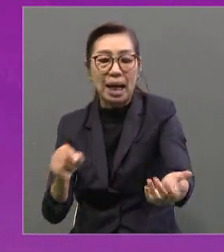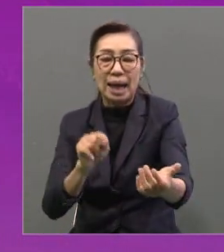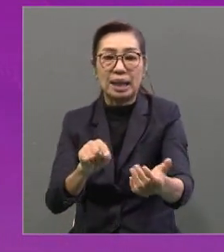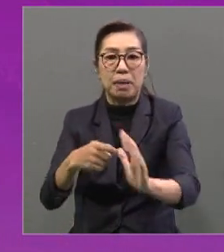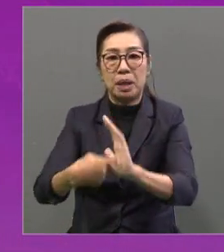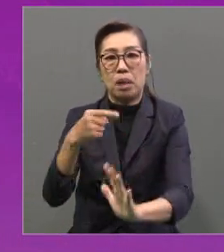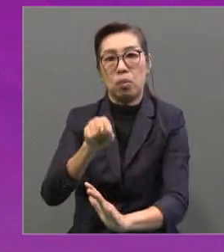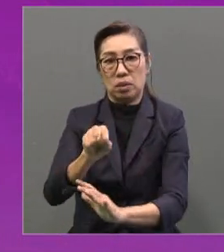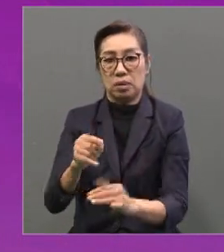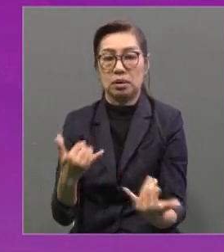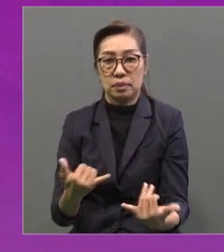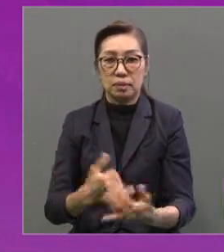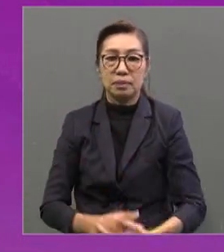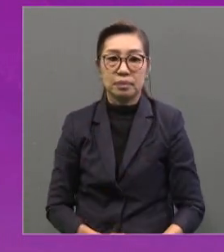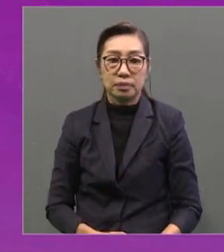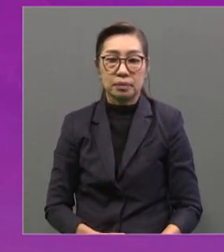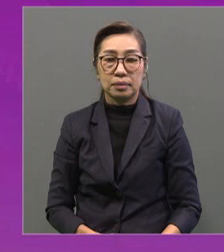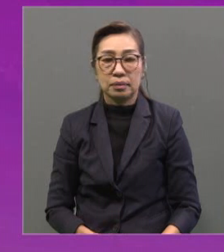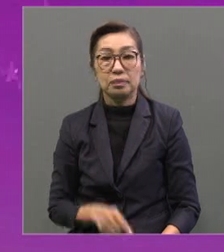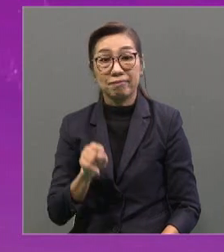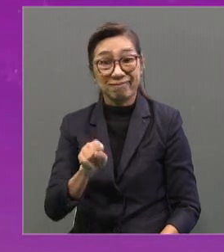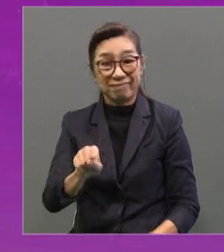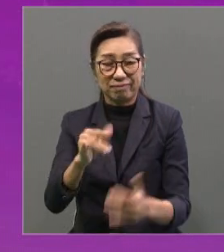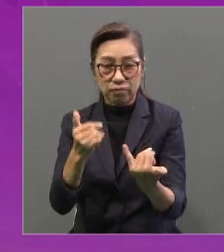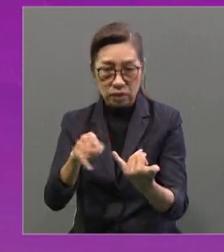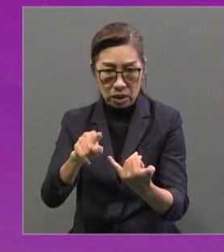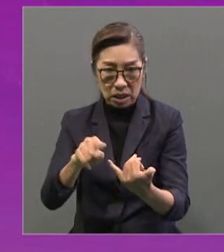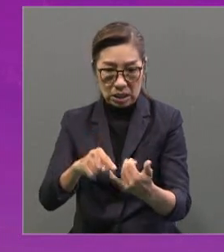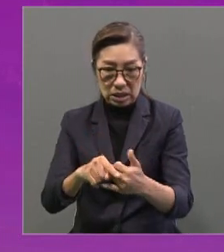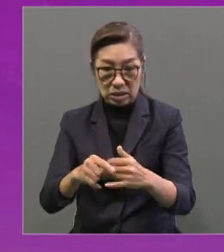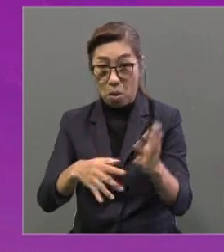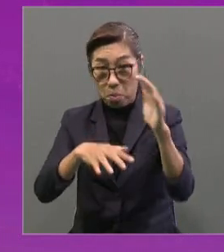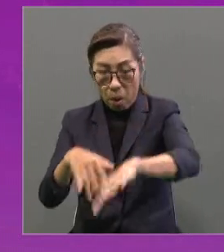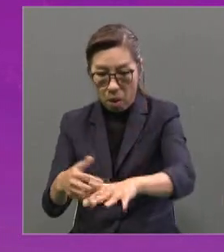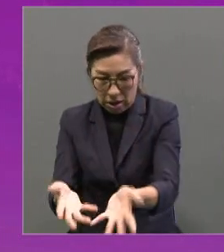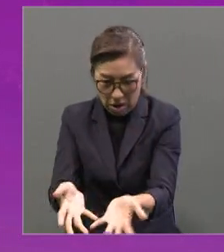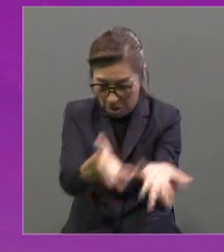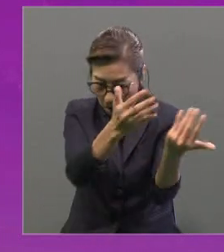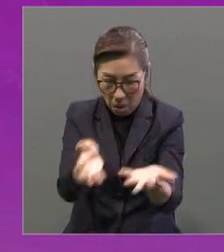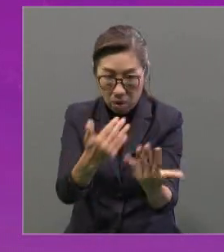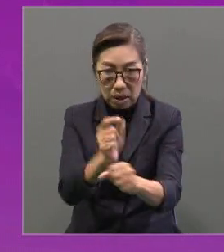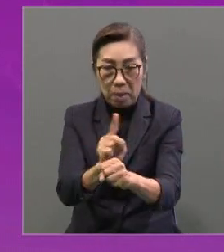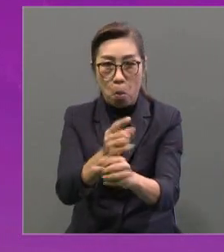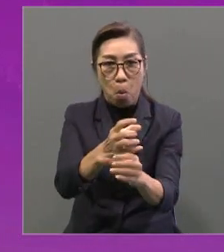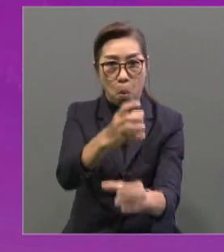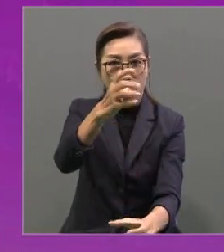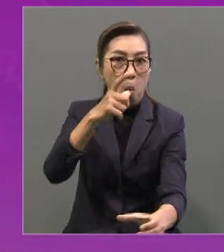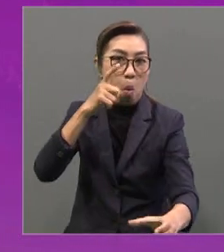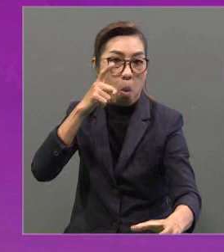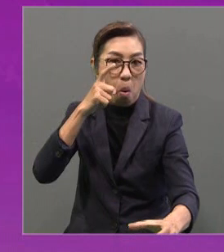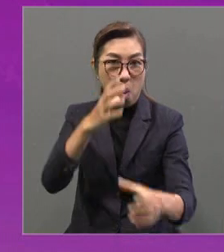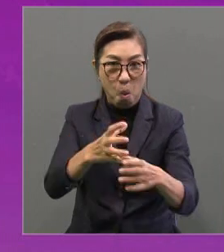ะคะสำหรับเหตุการณ์ที่เกิดขึ้นนั่นเอง ครับซึ่งการที่จะยกซากปรักหักพังอย่างที่บอกไปแท่งปูนขนาดใ